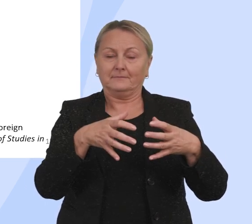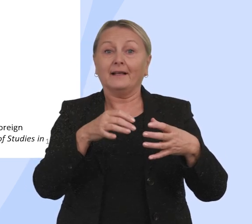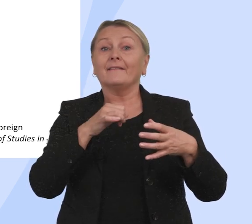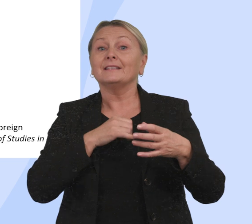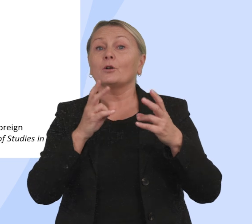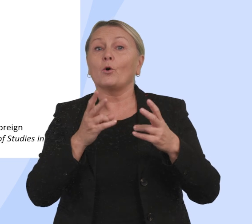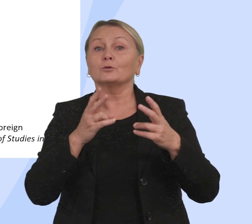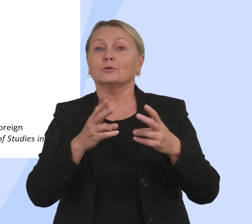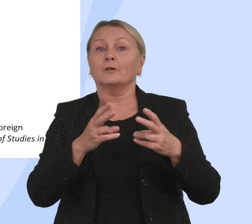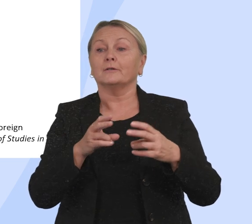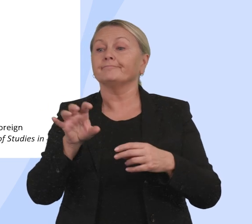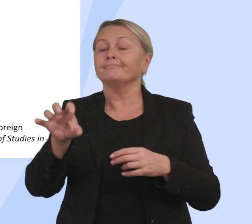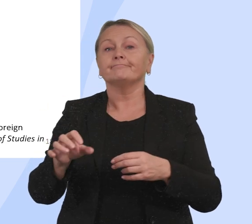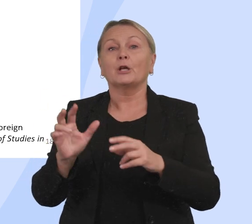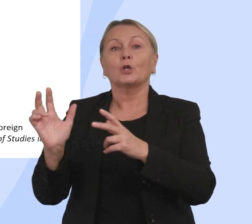i